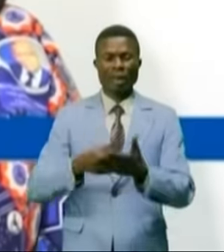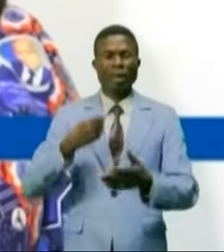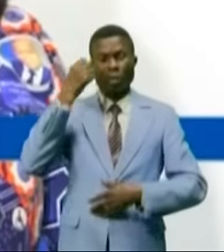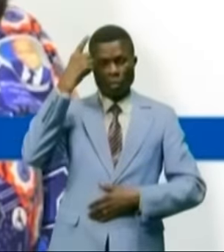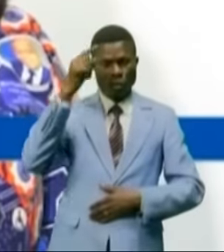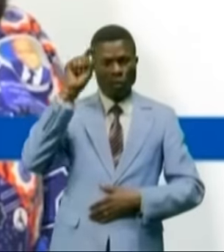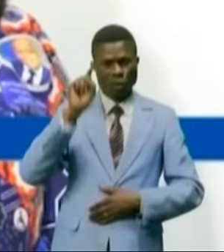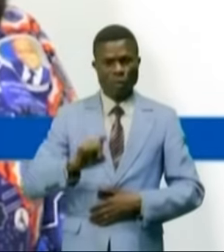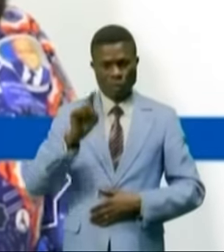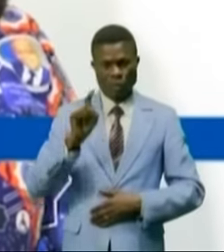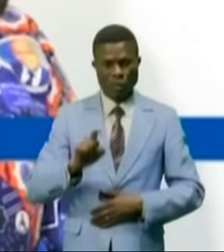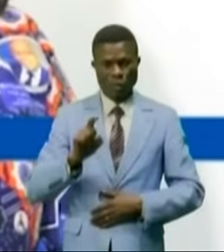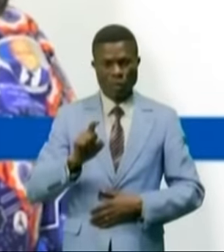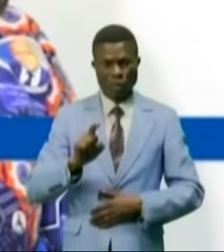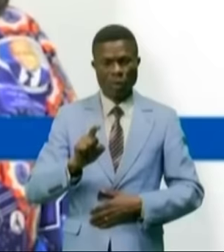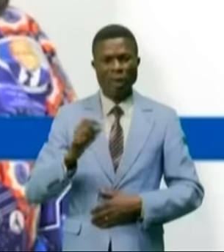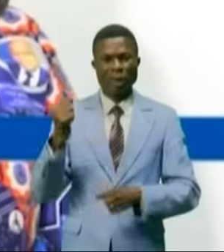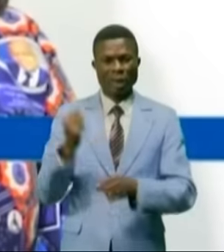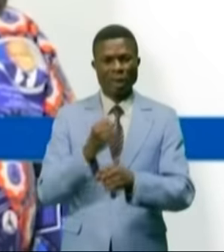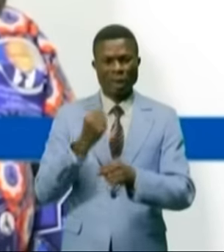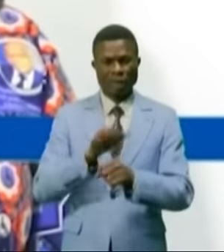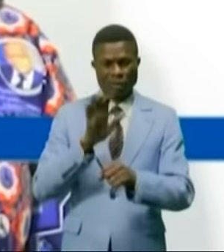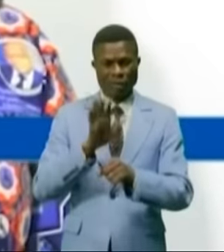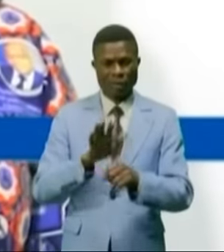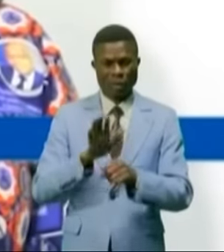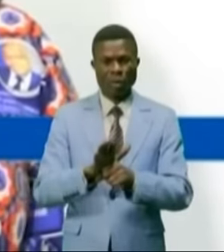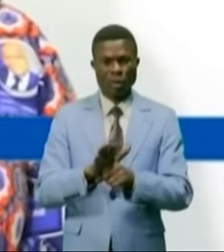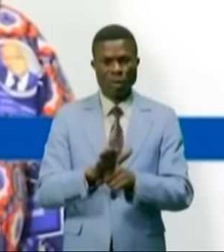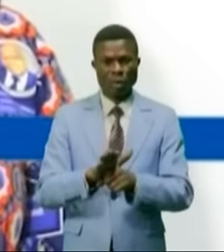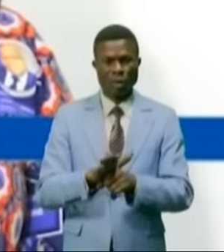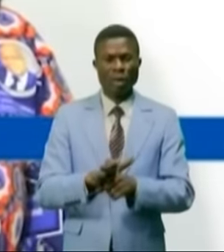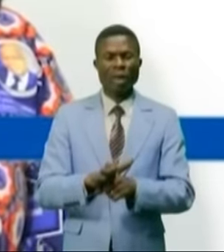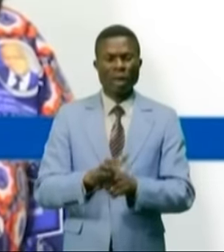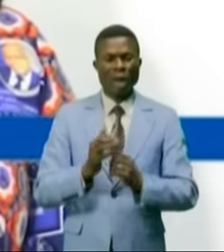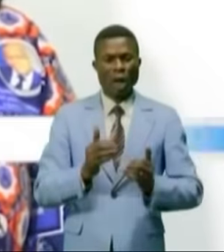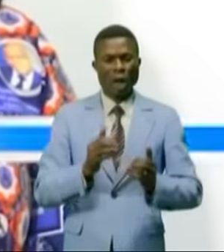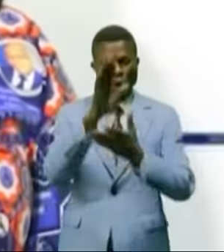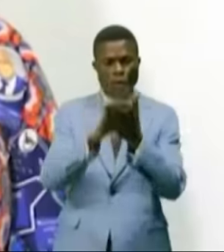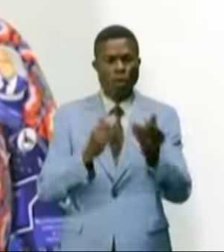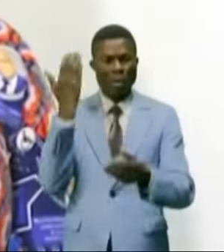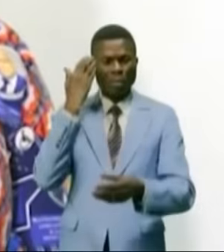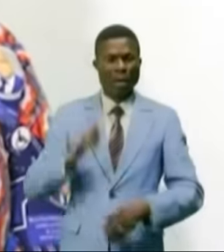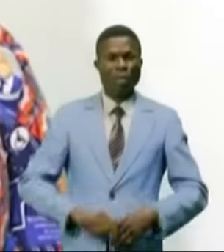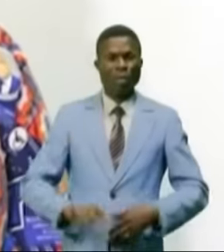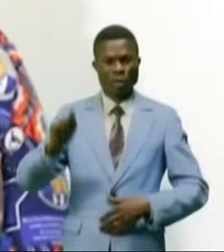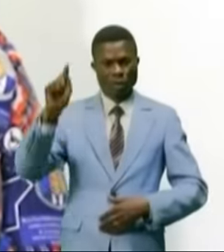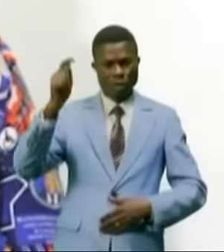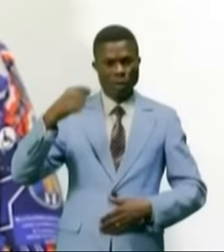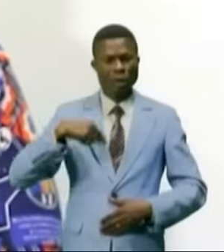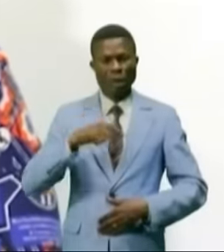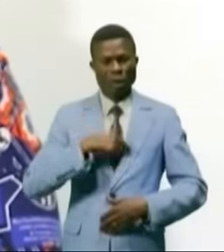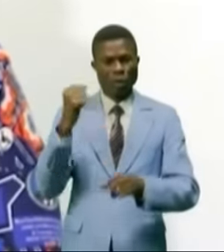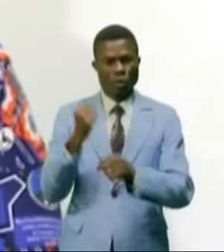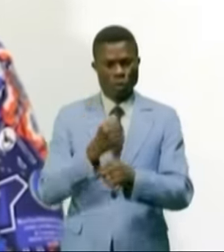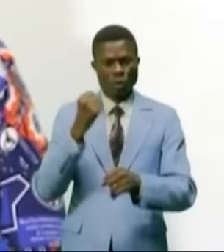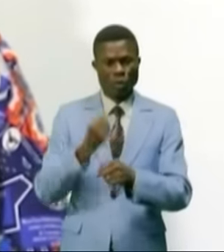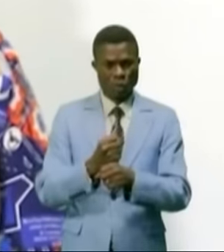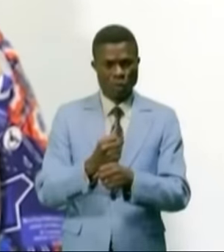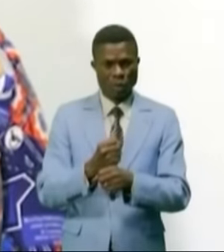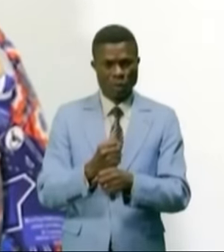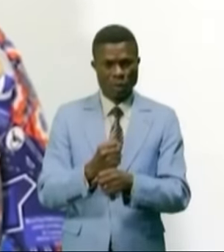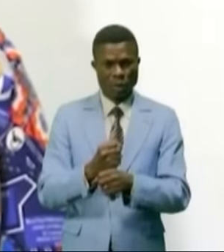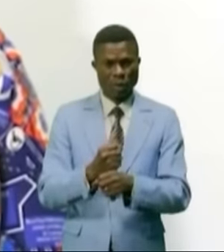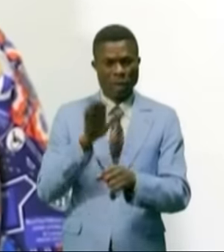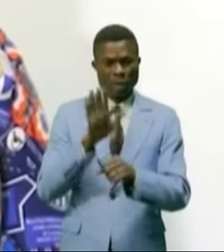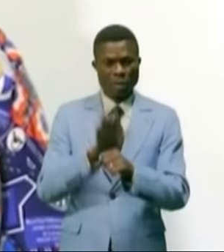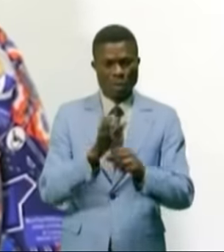qu'il fallait vraiment que nous allions sur le pas de Papa Étienne Tshisekedi wa Mulumba. Nous sommes en train de travailler sur beaucoup